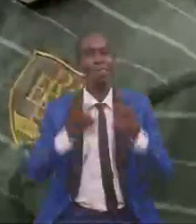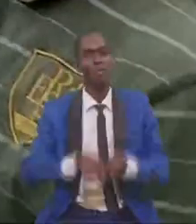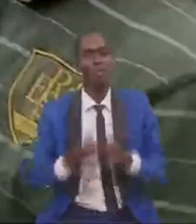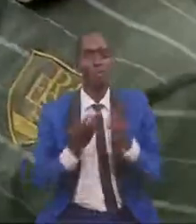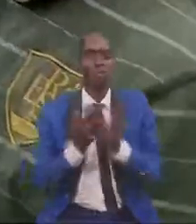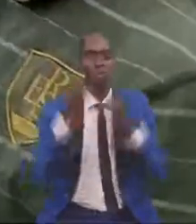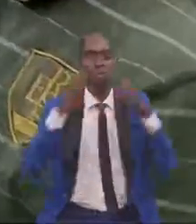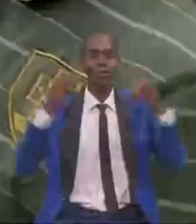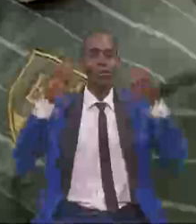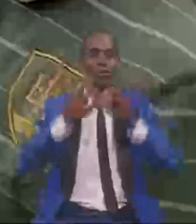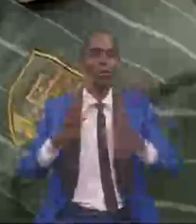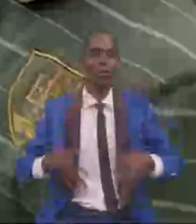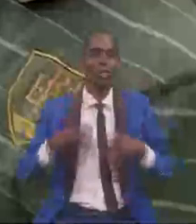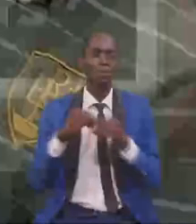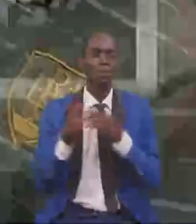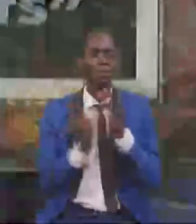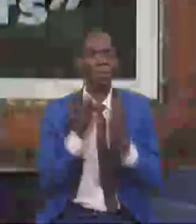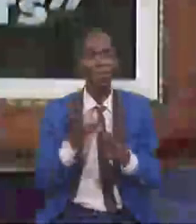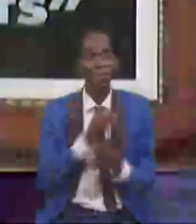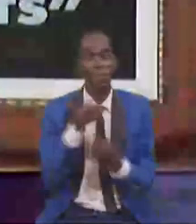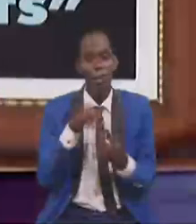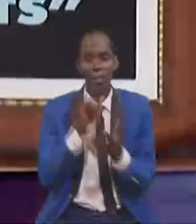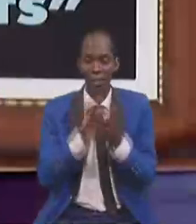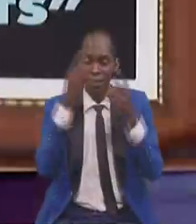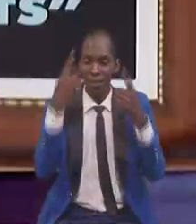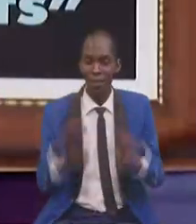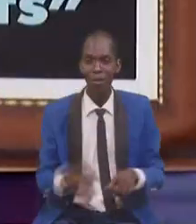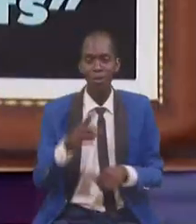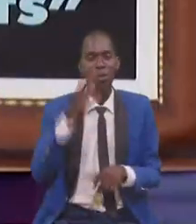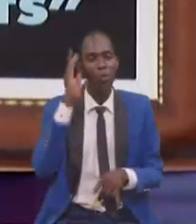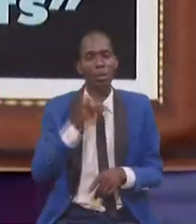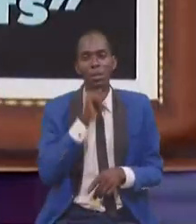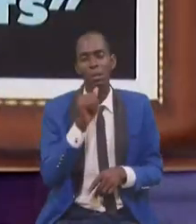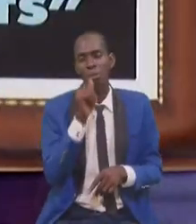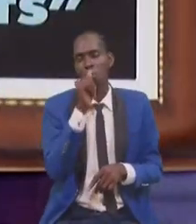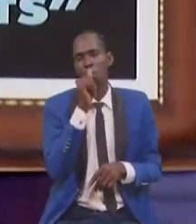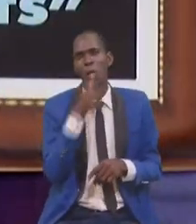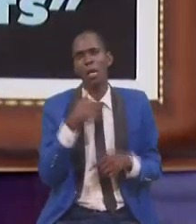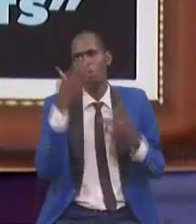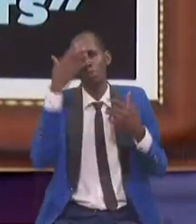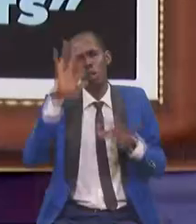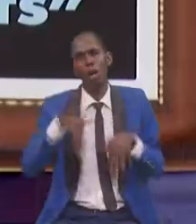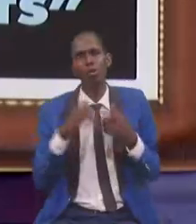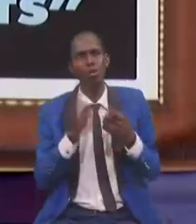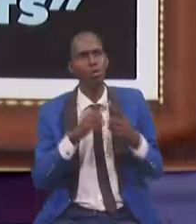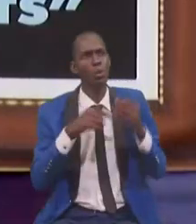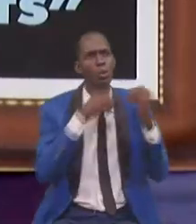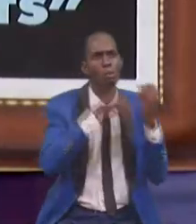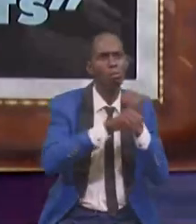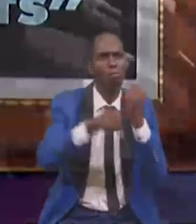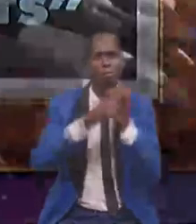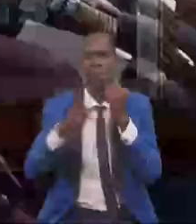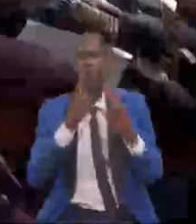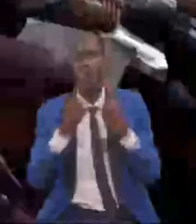La percée au premier rang dans votre vie au nom de Jésus. Lorsque cela arrive, n'allez pas dire que je ne sais pas comment en parler.